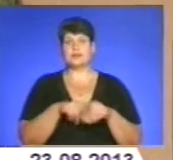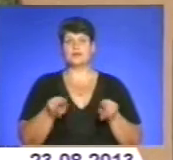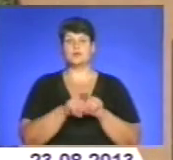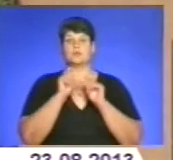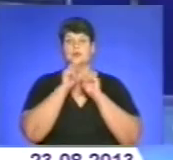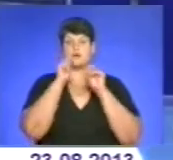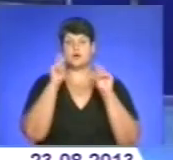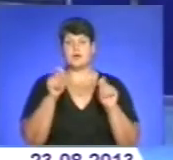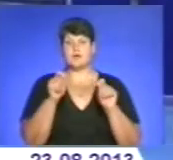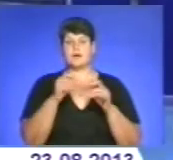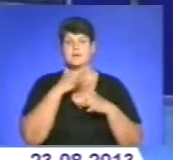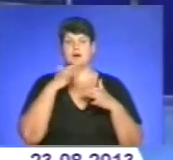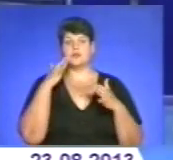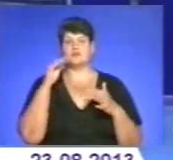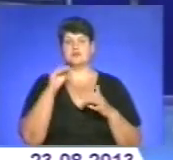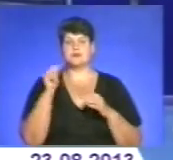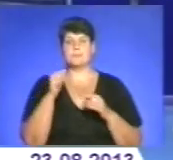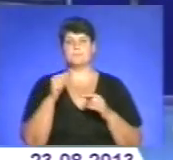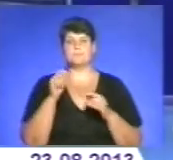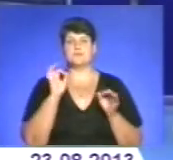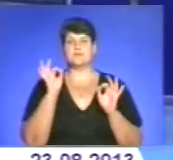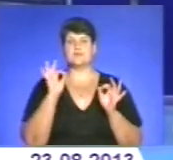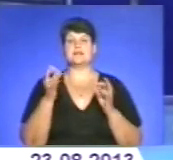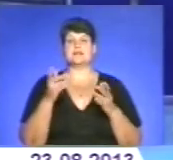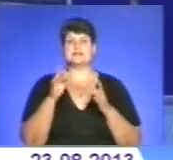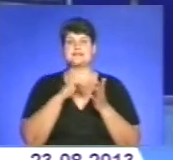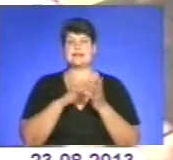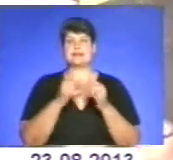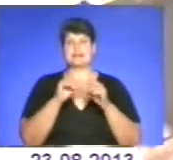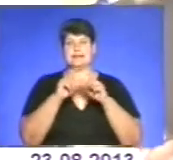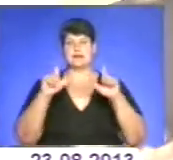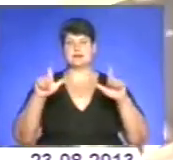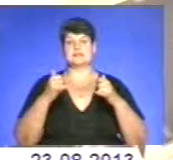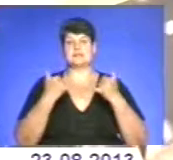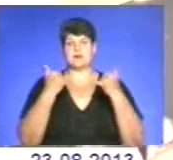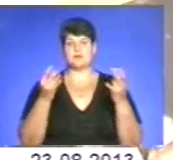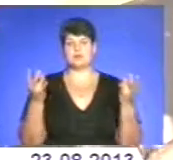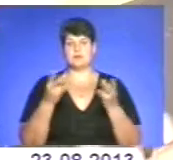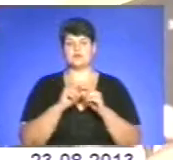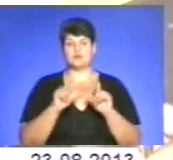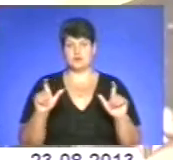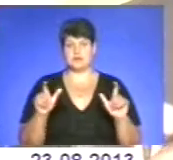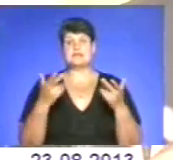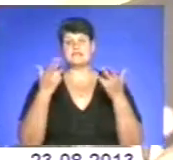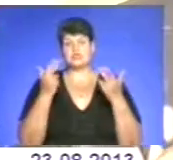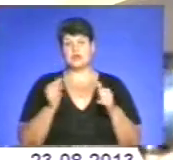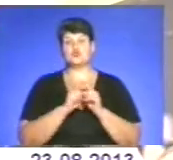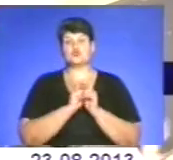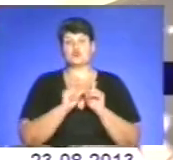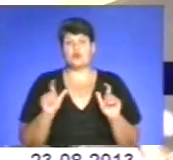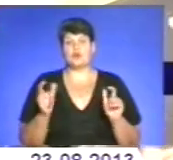подарував багатофункціональний мультимедійний центр для потреб школи. Звичайно, школа, тут